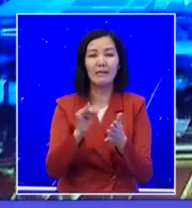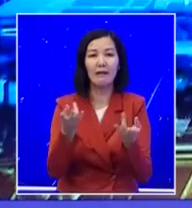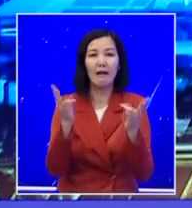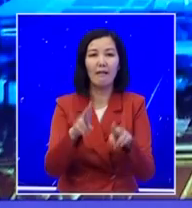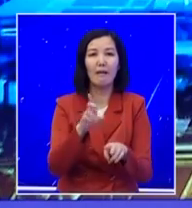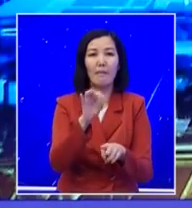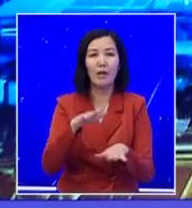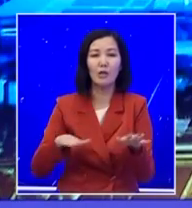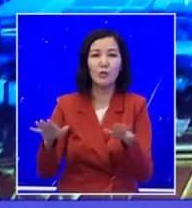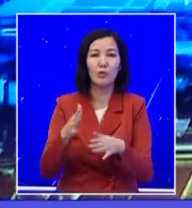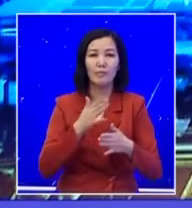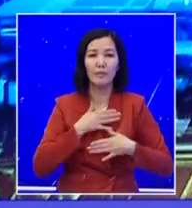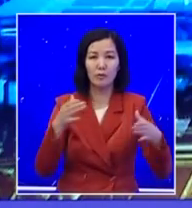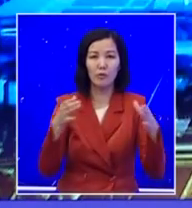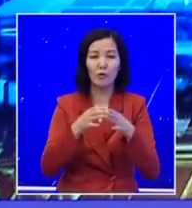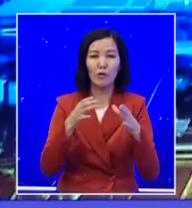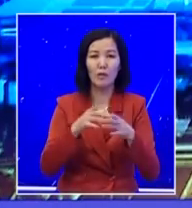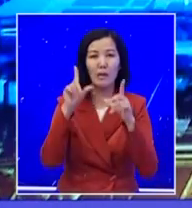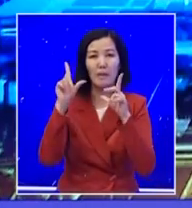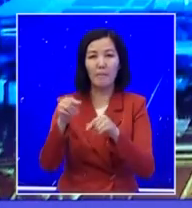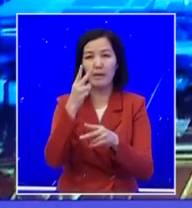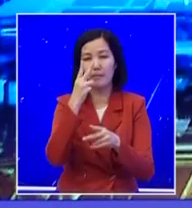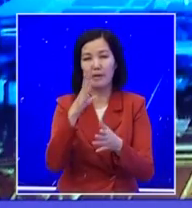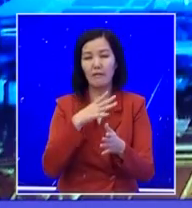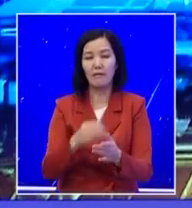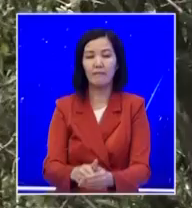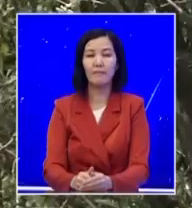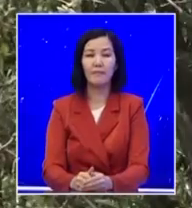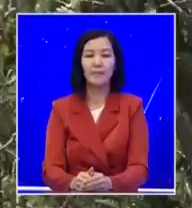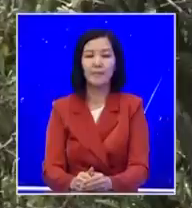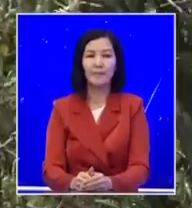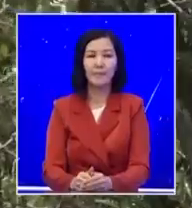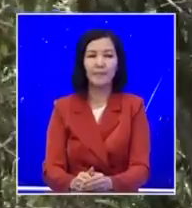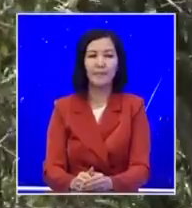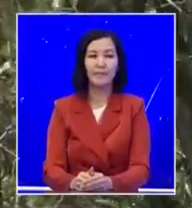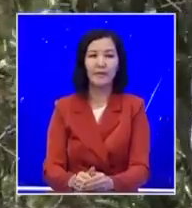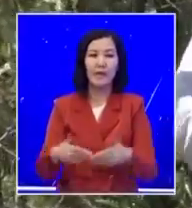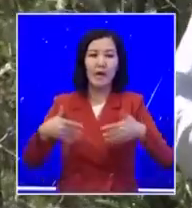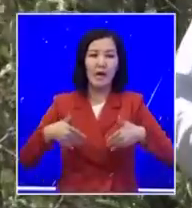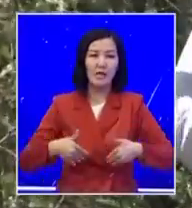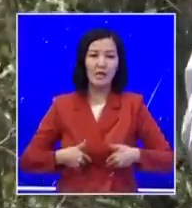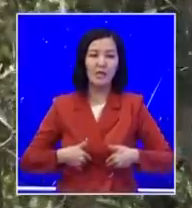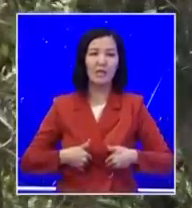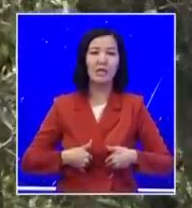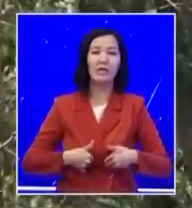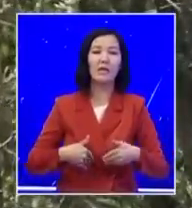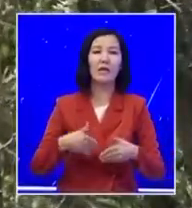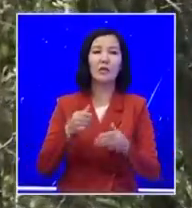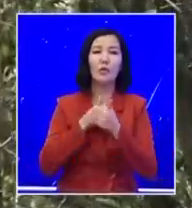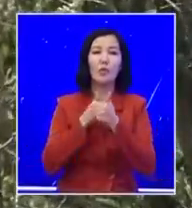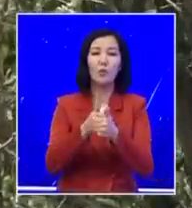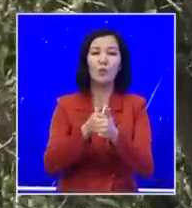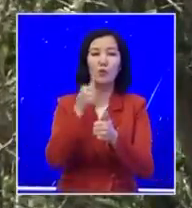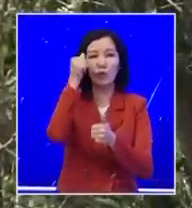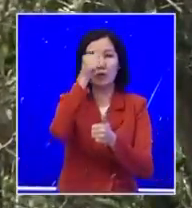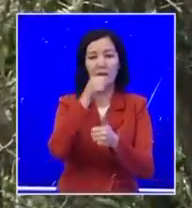Балқаш өңіріне тілшіміз Құрманжан Қасымжанұлы барып қайтты. Ашаршылық жайлаған аштық пен қуғын сүргін